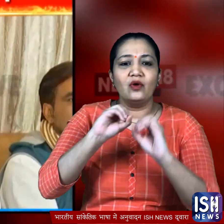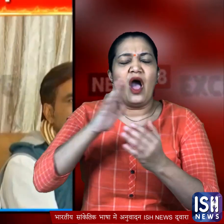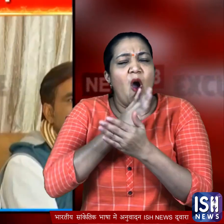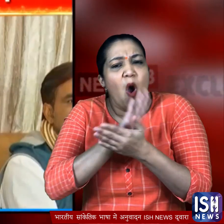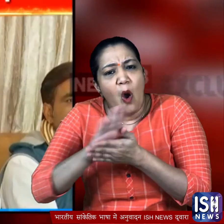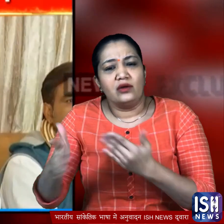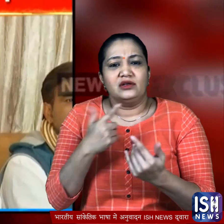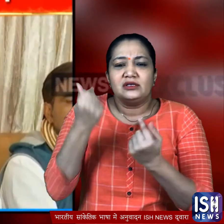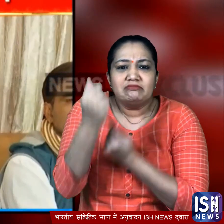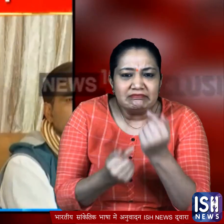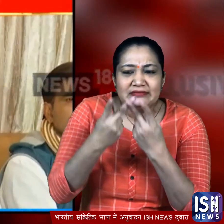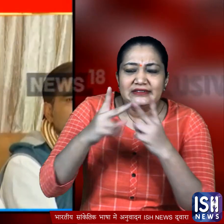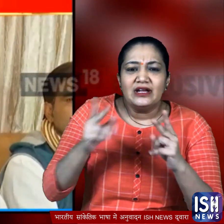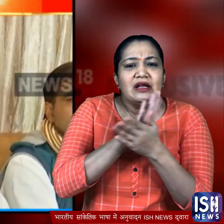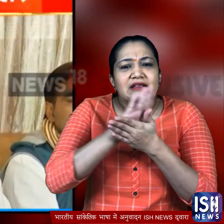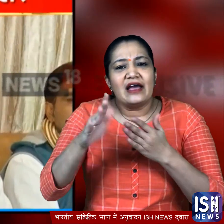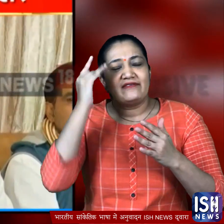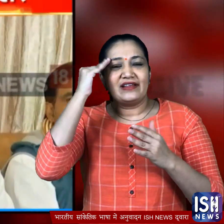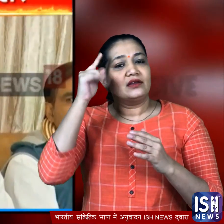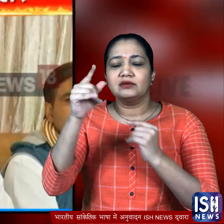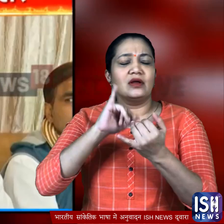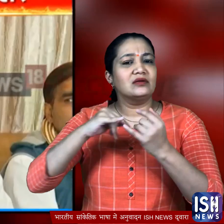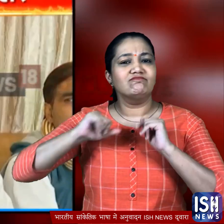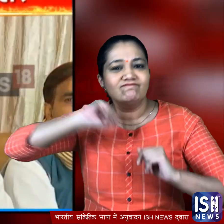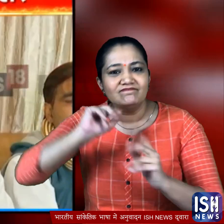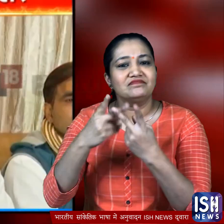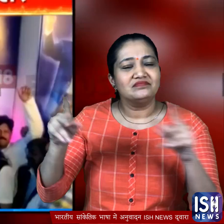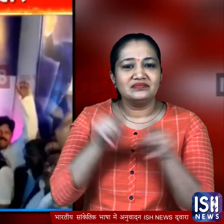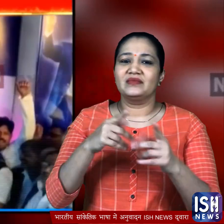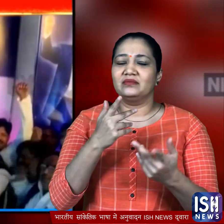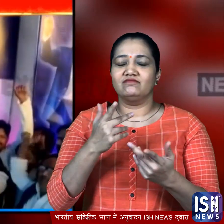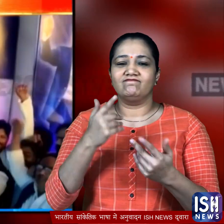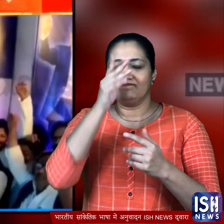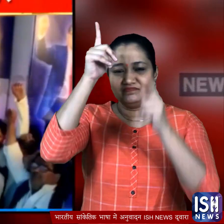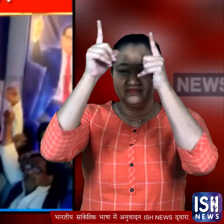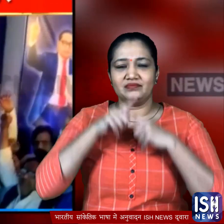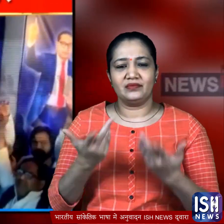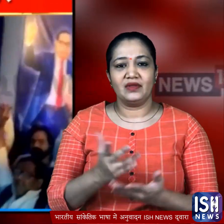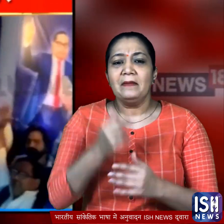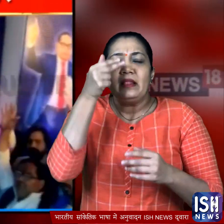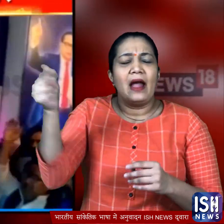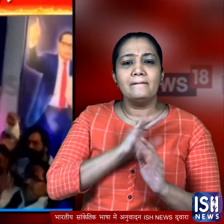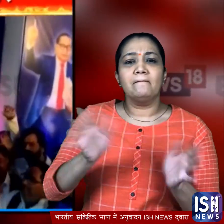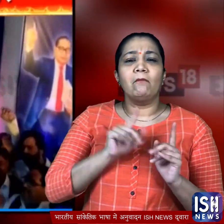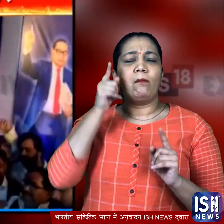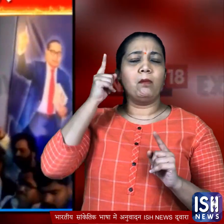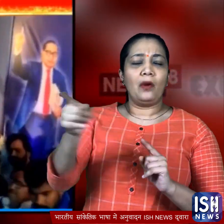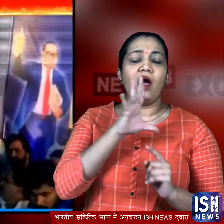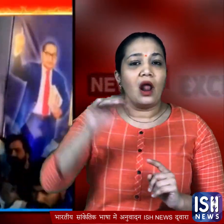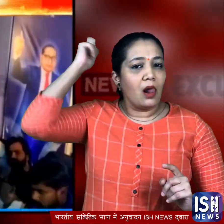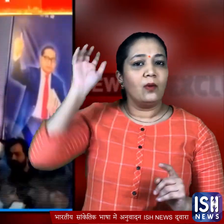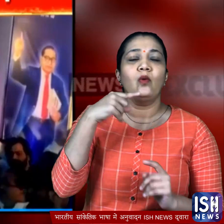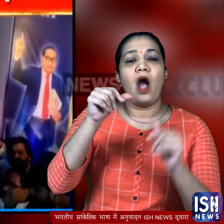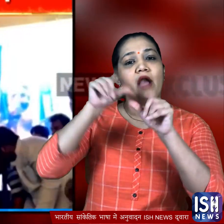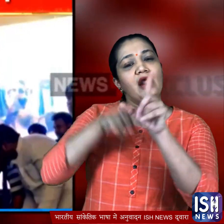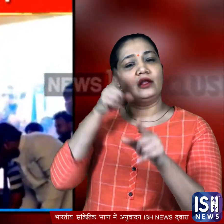नए लोग हैं, ईमानदार लोग हैं। हमारे लिए राजनीति इसी तरह की चीजें थी जिस तरह हम सामाजिक आंदोलन चलाते थे। माना जा रहा है कि ये बात उन्होंने बिना नाम लिए अखिलेश यादव के